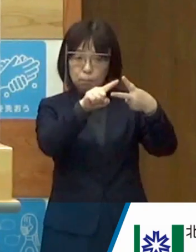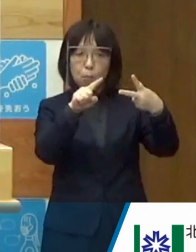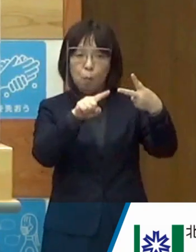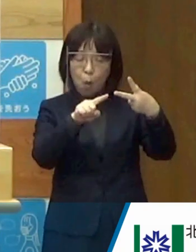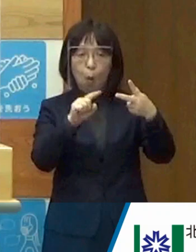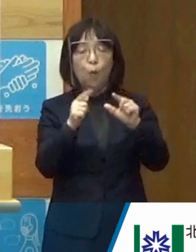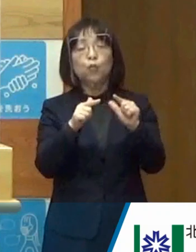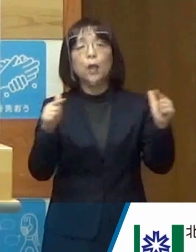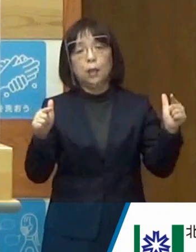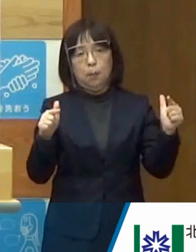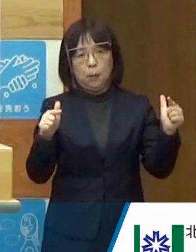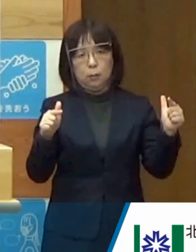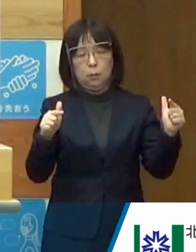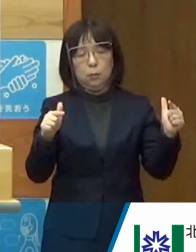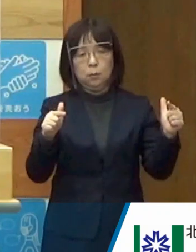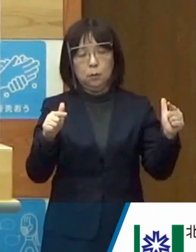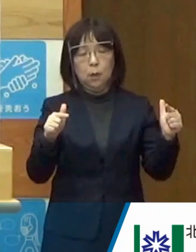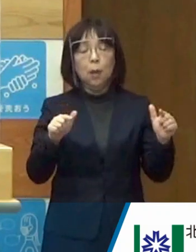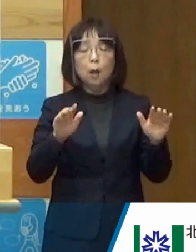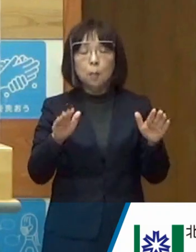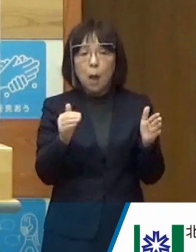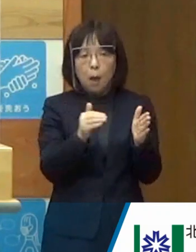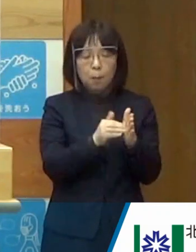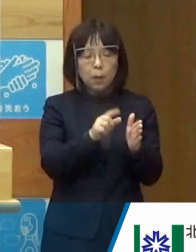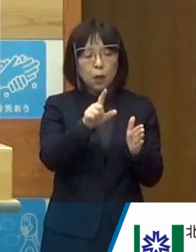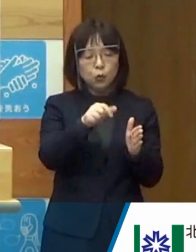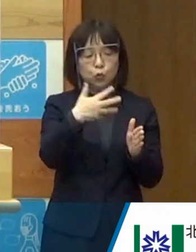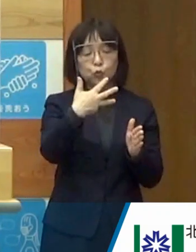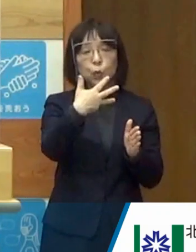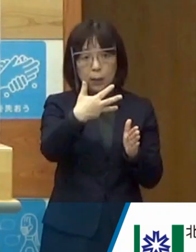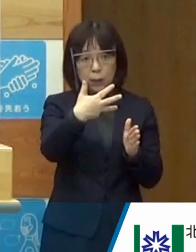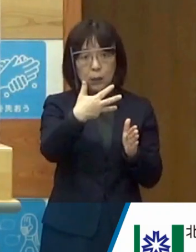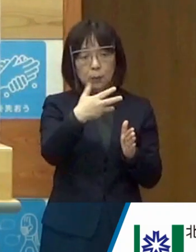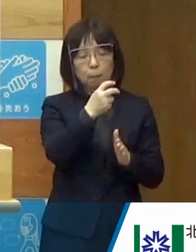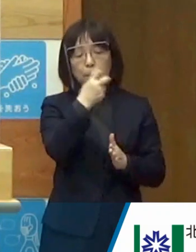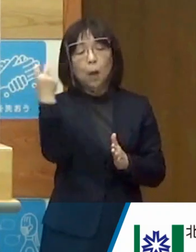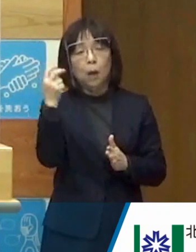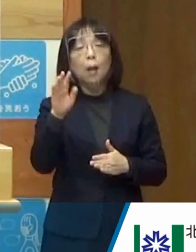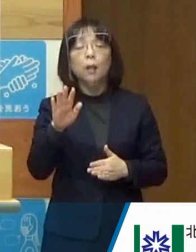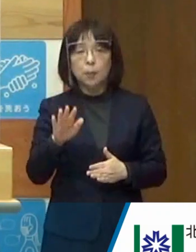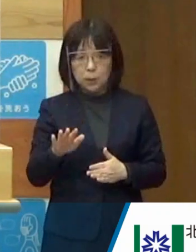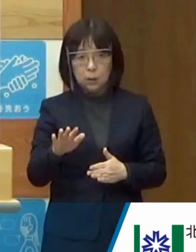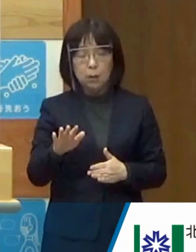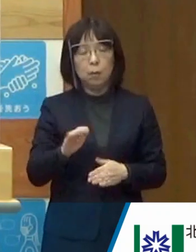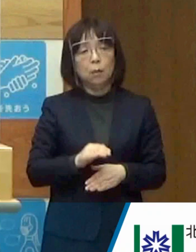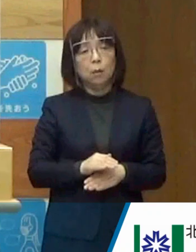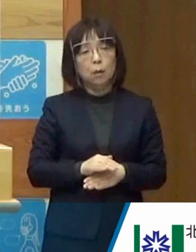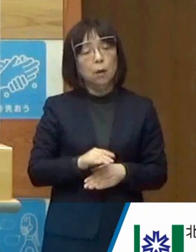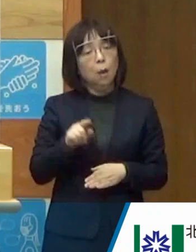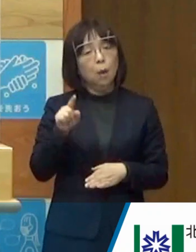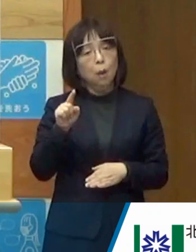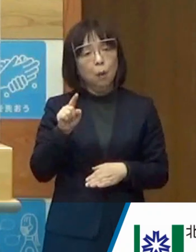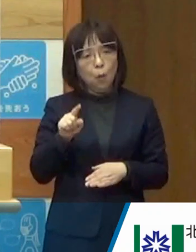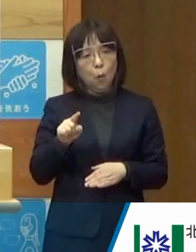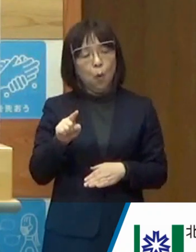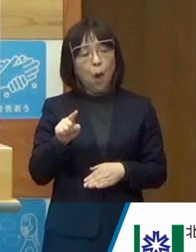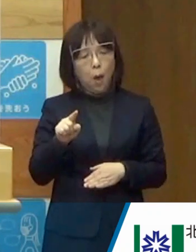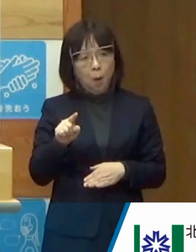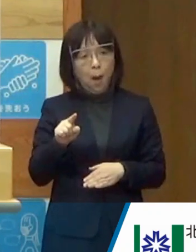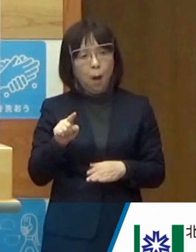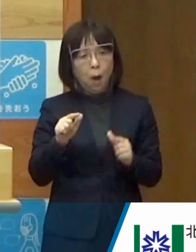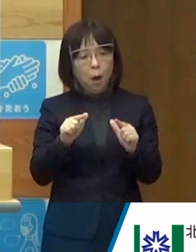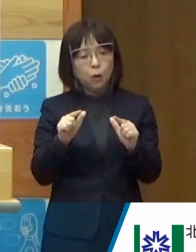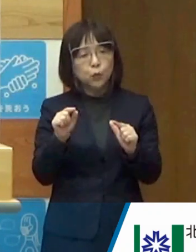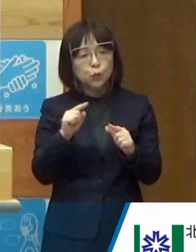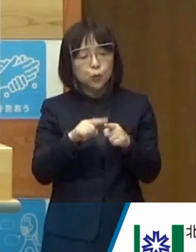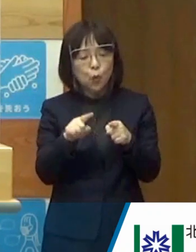という中で、これまで18件が確認をされております。こうした系統の確認は徐々に増加